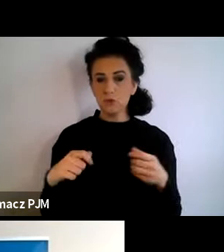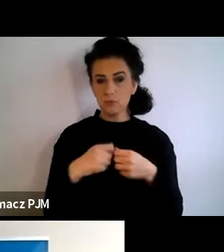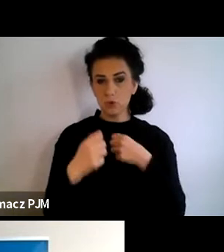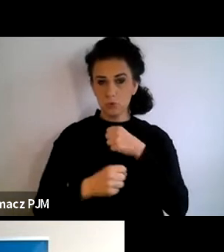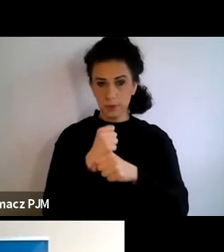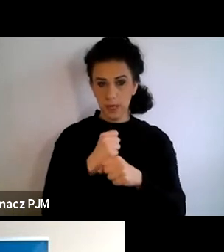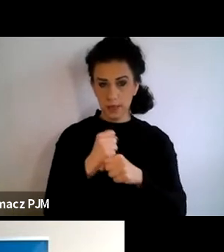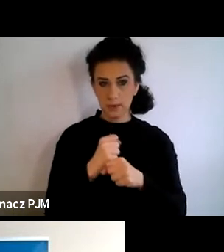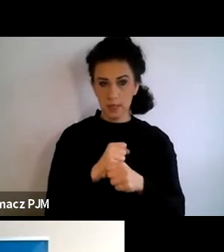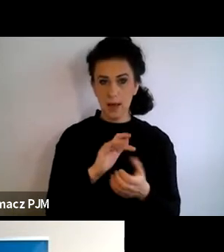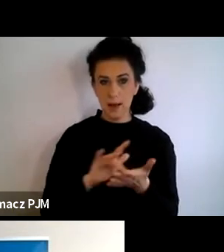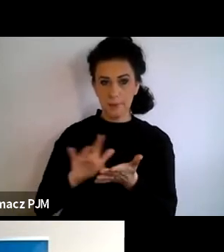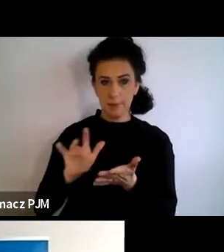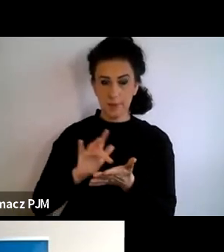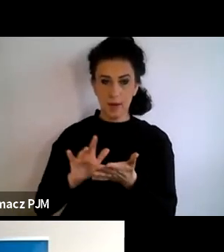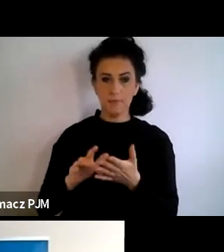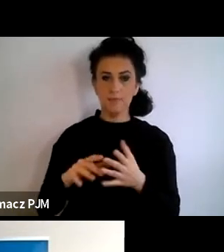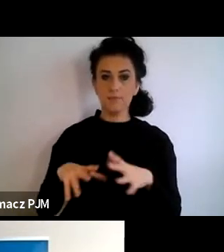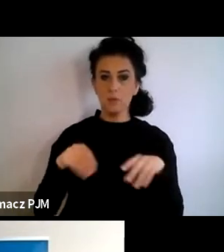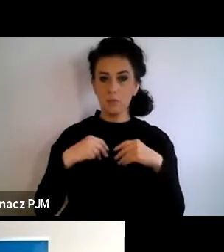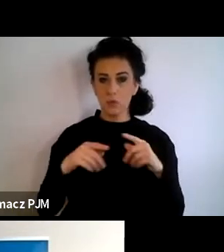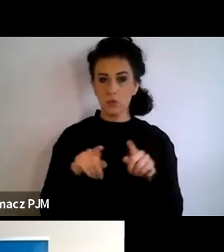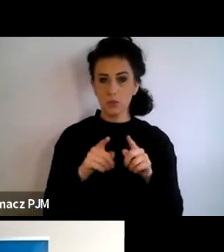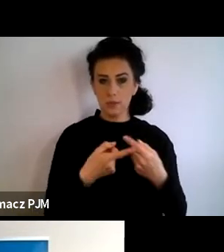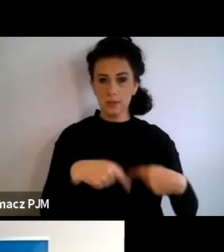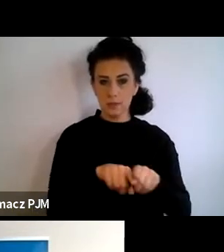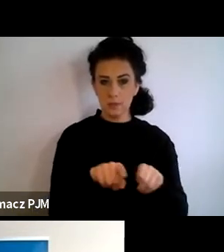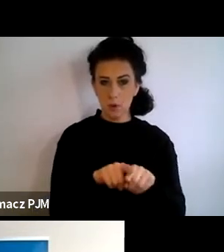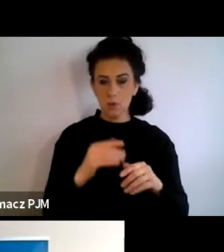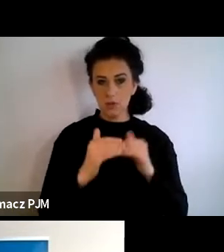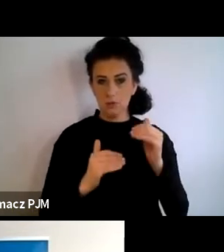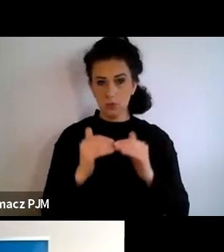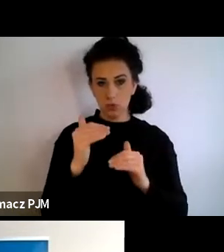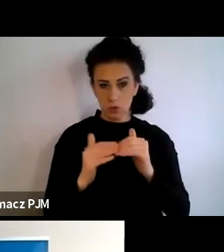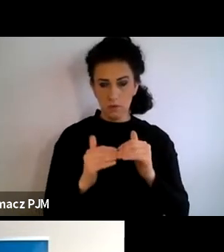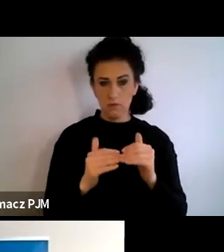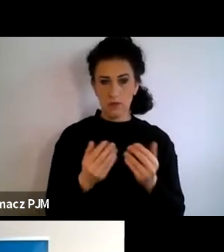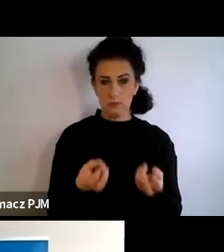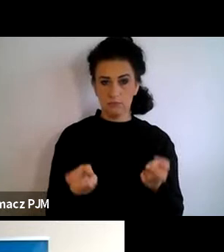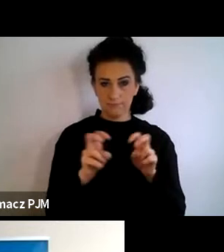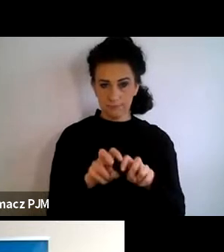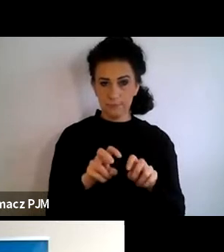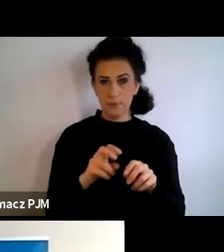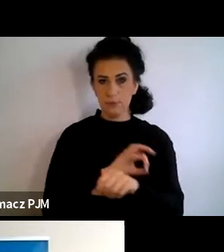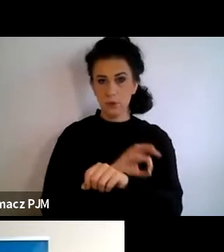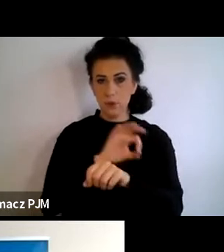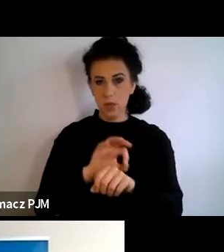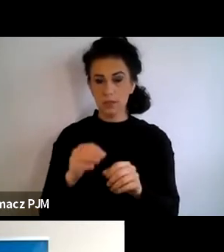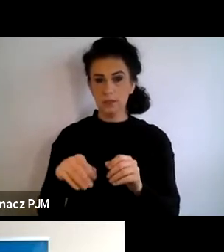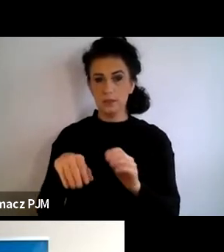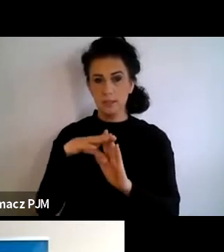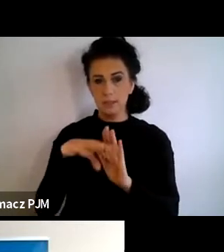współpracy. Tam możemy tworzyć zespoły, możemy współpracować, możemy tworzyć projekty, możemy tworzyć zadania.